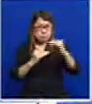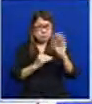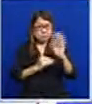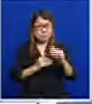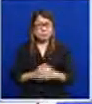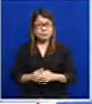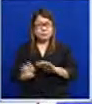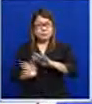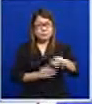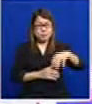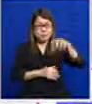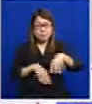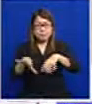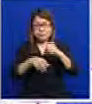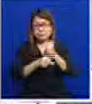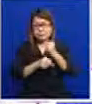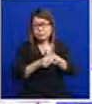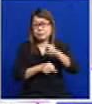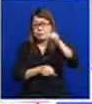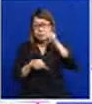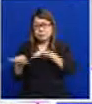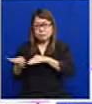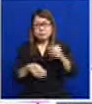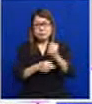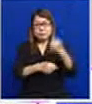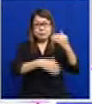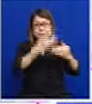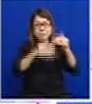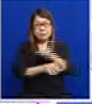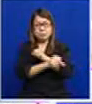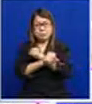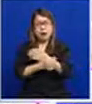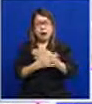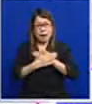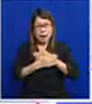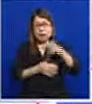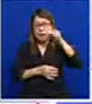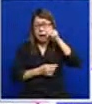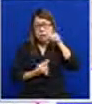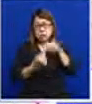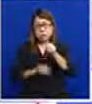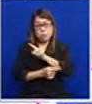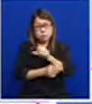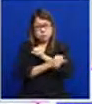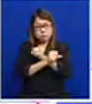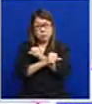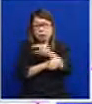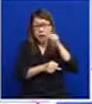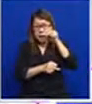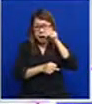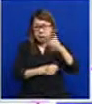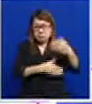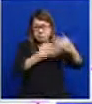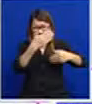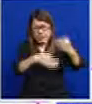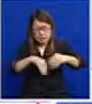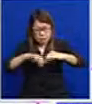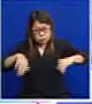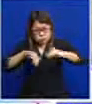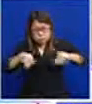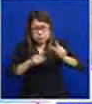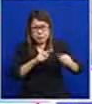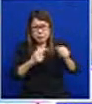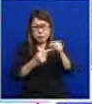ากรมทรัพยากรน้ำเตรียมจัดกิจกรรมภูมิรักษ์พิทักษ์น้ำเนื่องในวันอนุรักษ์และพัฒนาแม่น้ำคูคลองแห่งชาติประจ